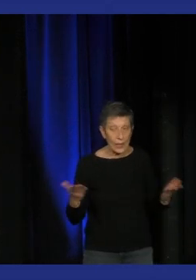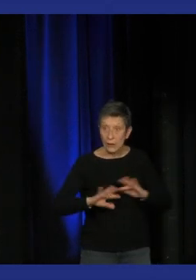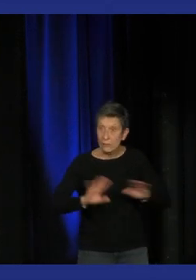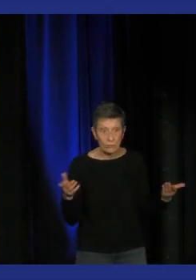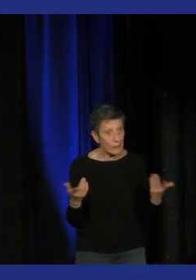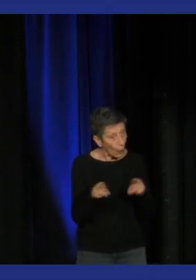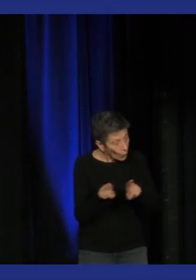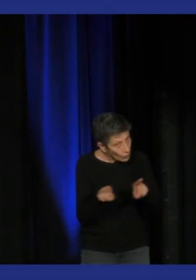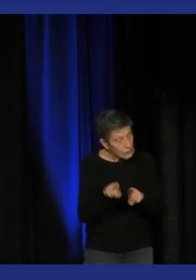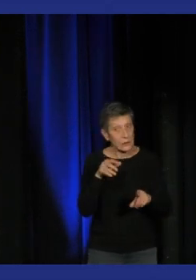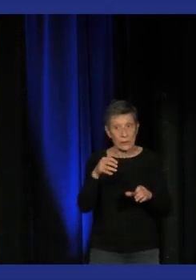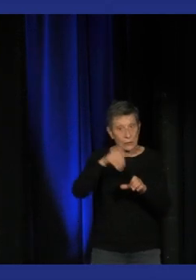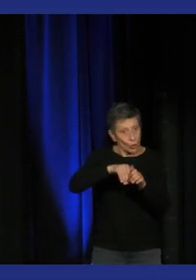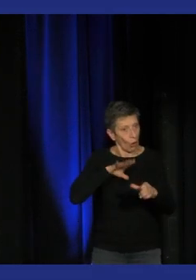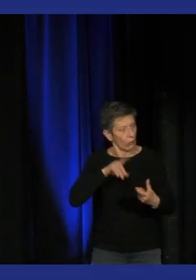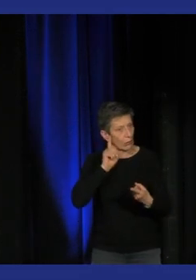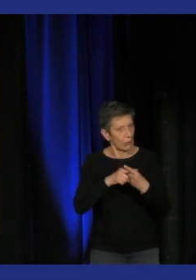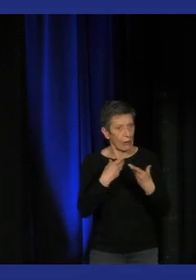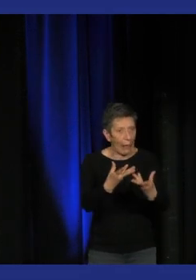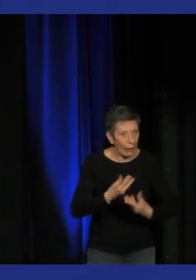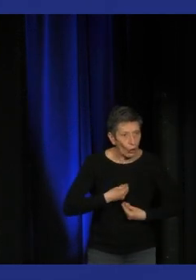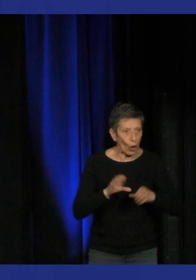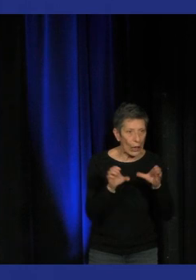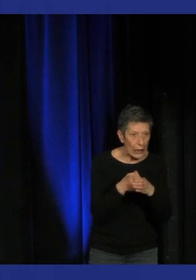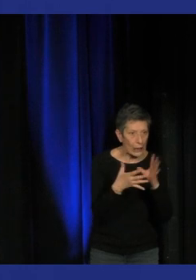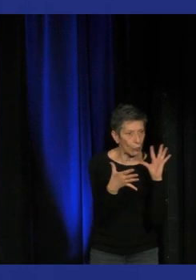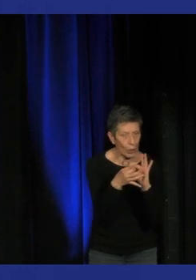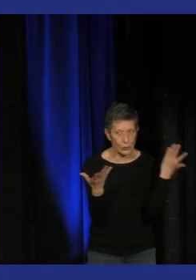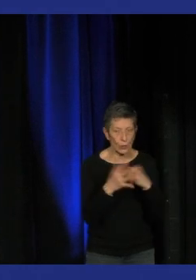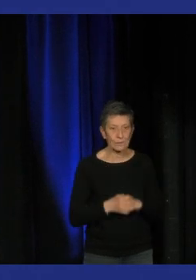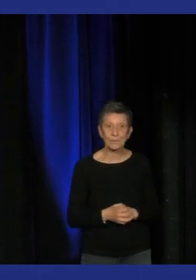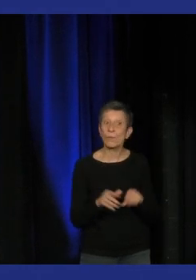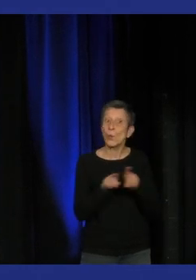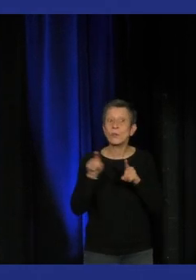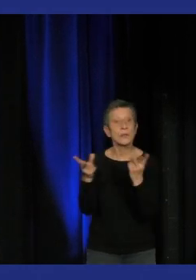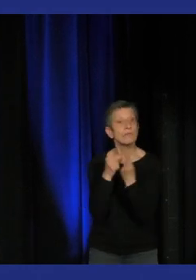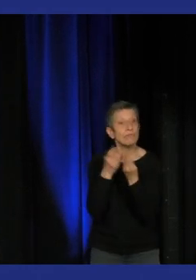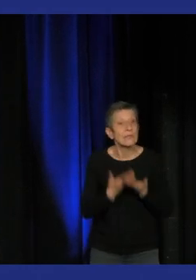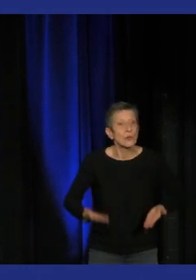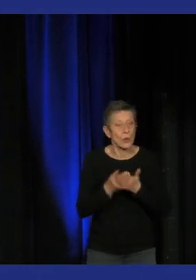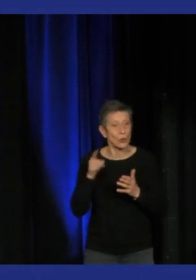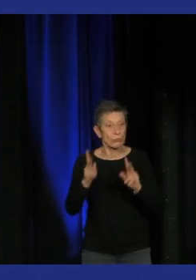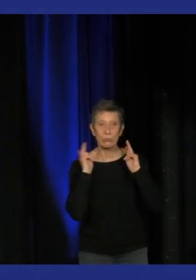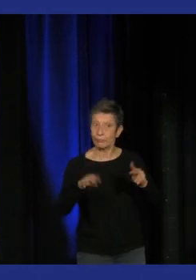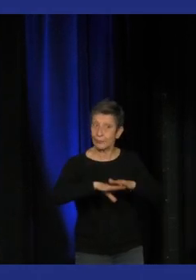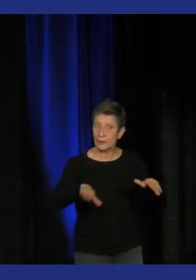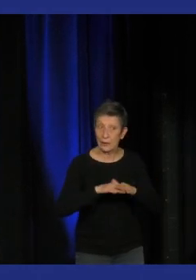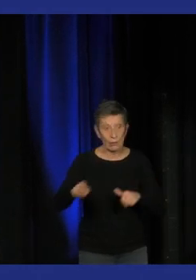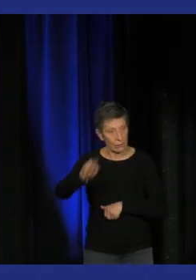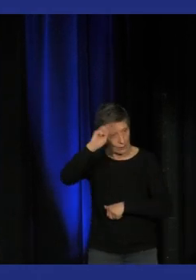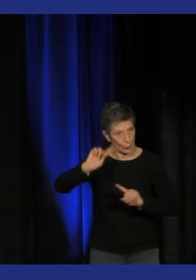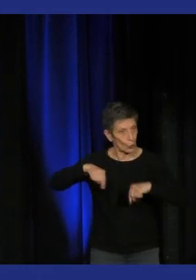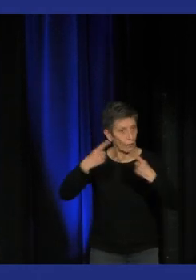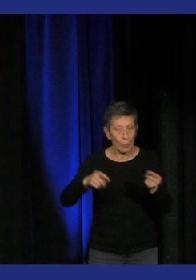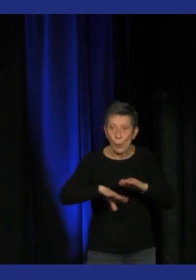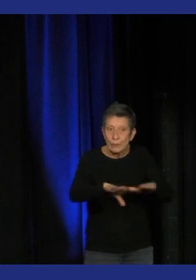d'équipe. Et elle me donnait l'exemple d'une situation où, arrivant à la piscine où elle avait l'habitude d'aller, donc c'est